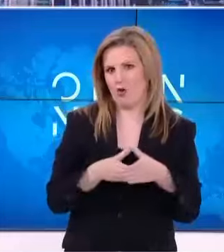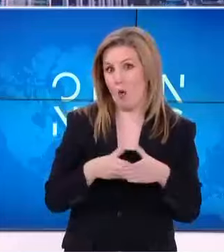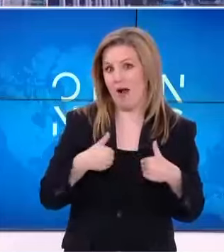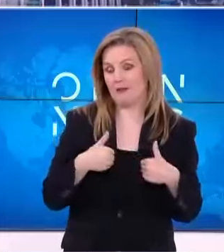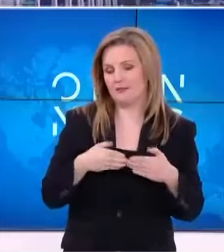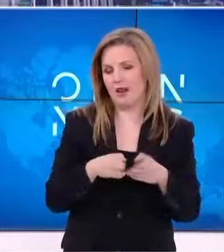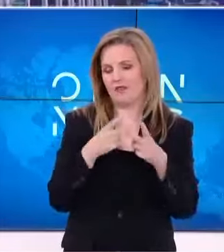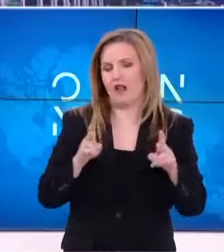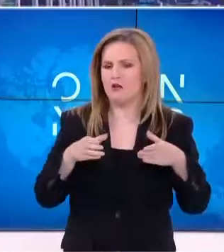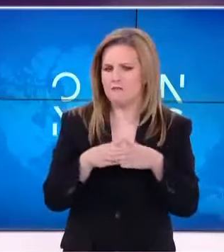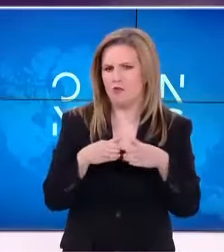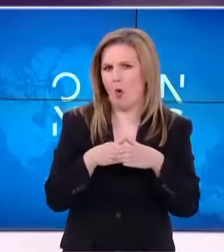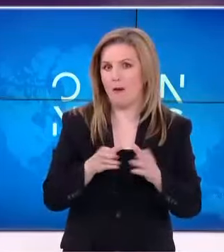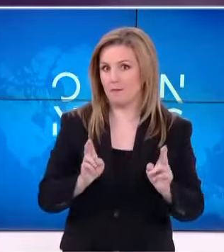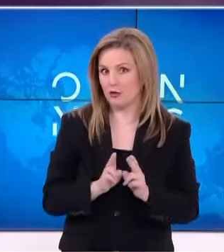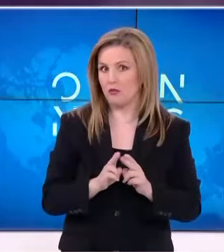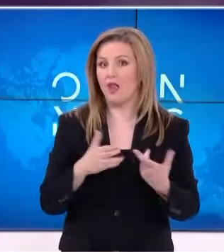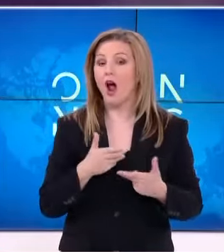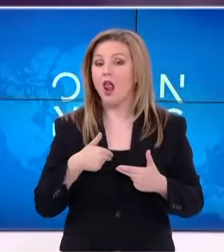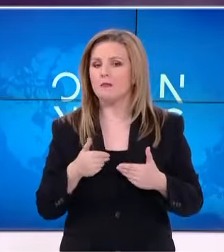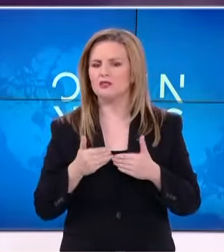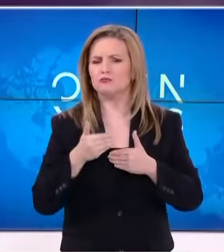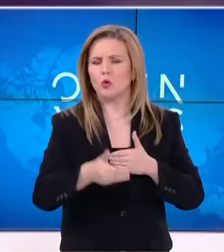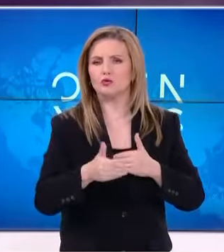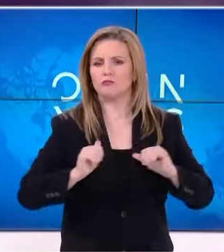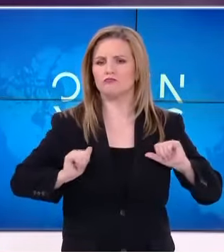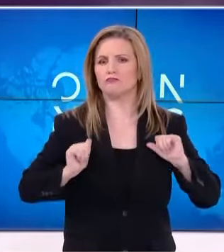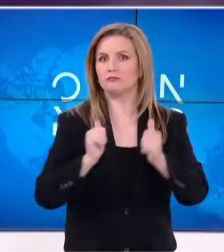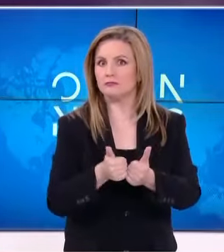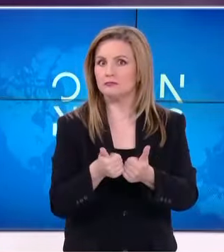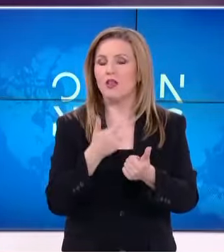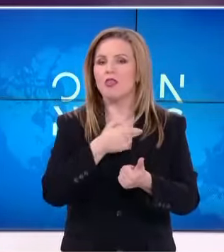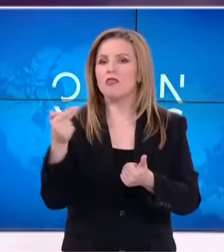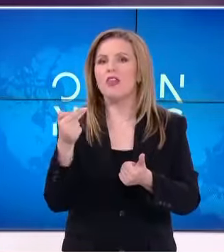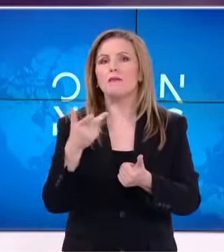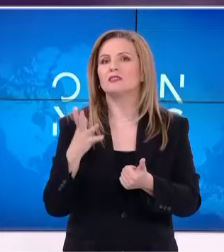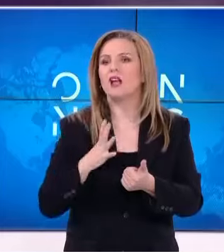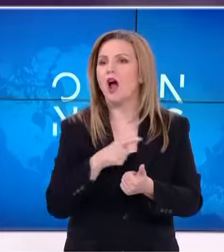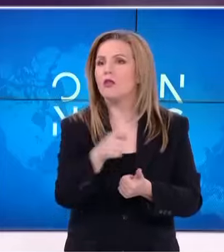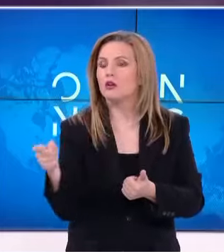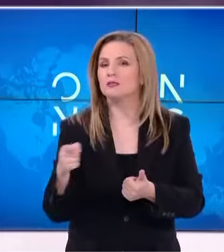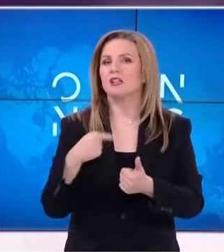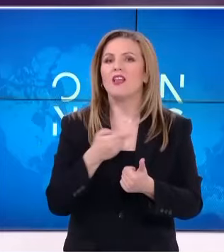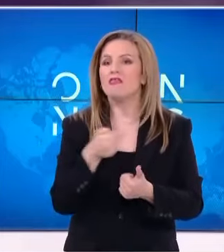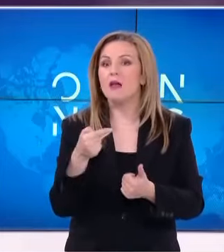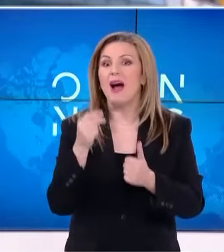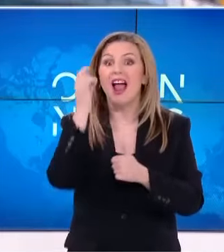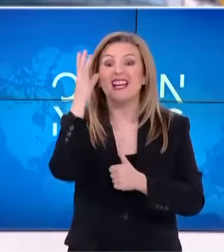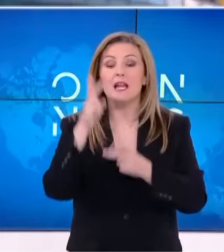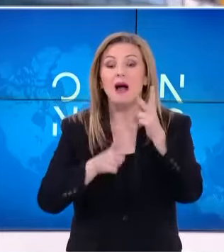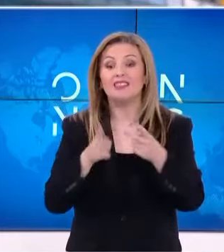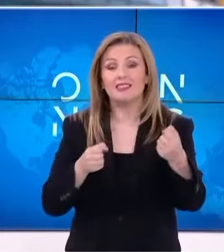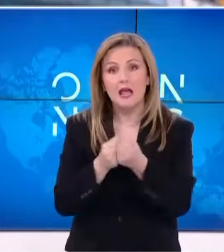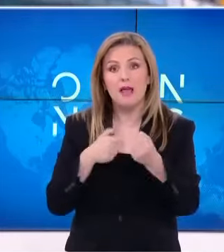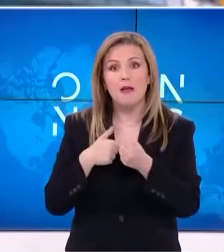υπόθεση που αφορά την κοινωνία μας και αφορά όλους τους πολίτες και μας αφορά όλους προσωπικά και είναι το έγκλημα των τεμπών